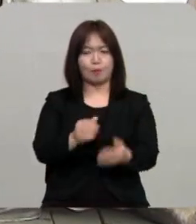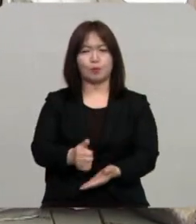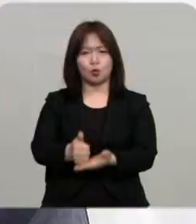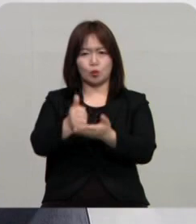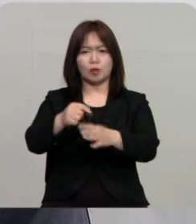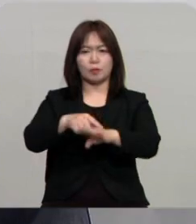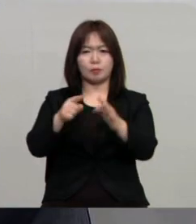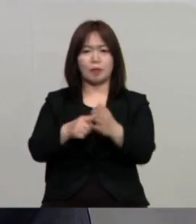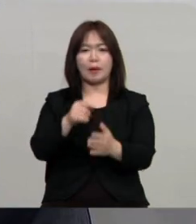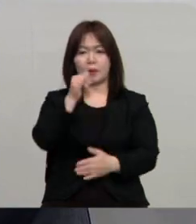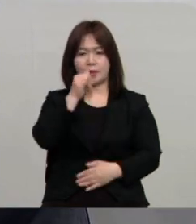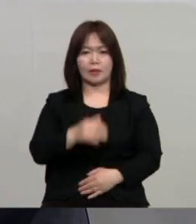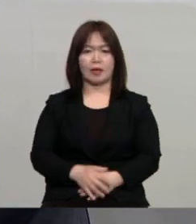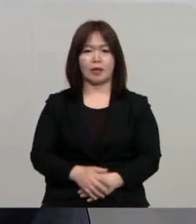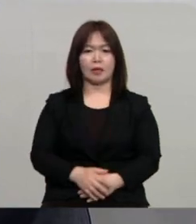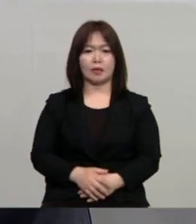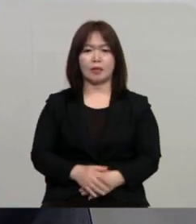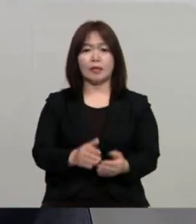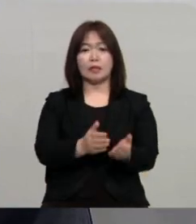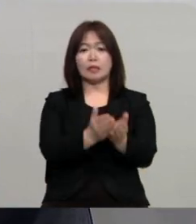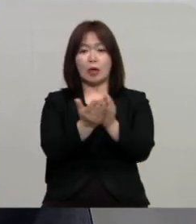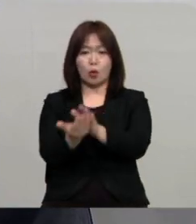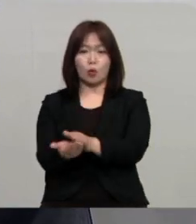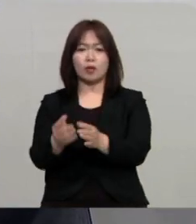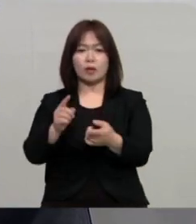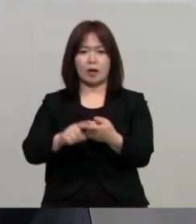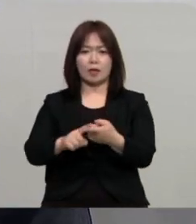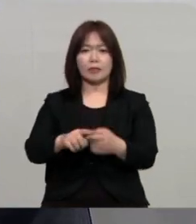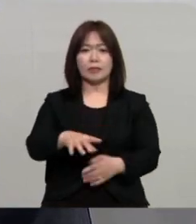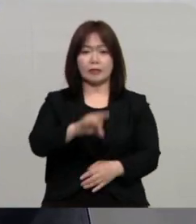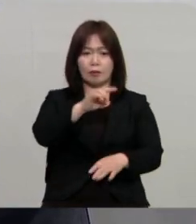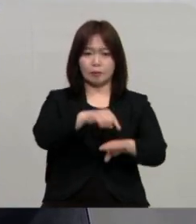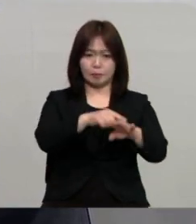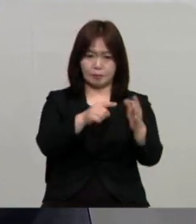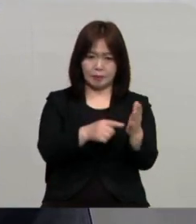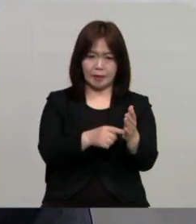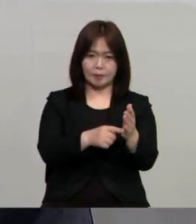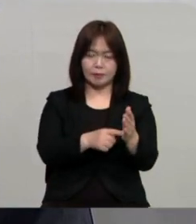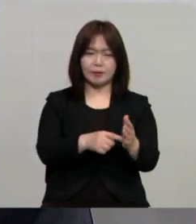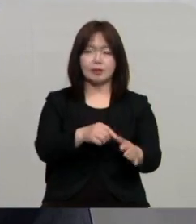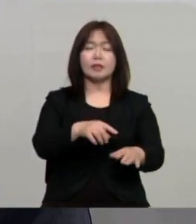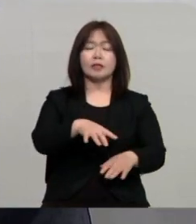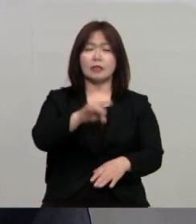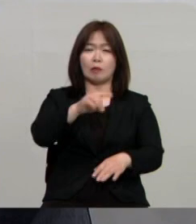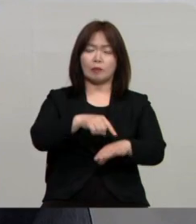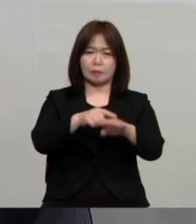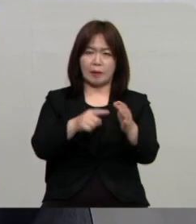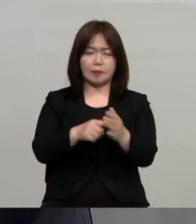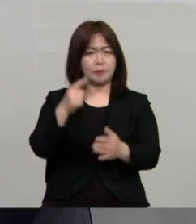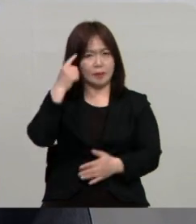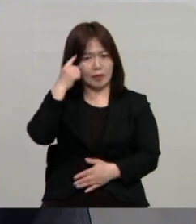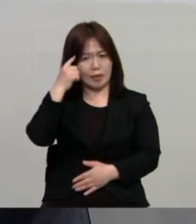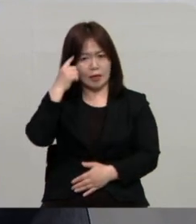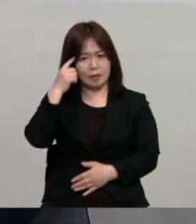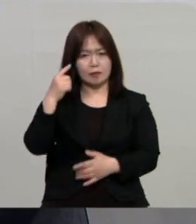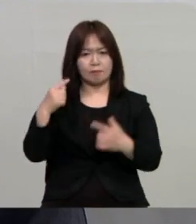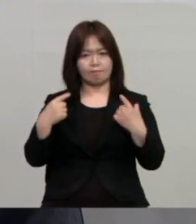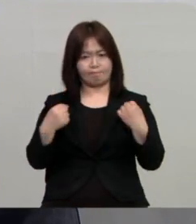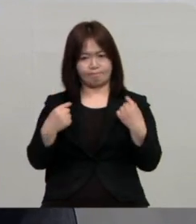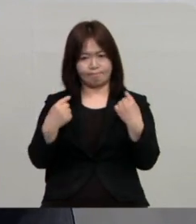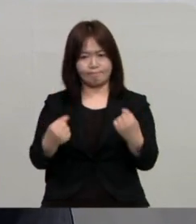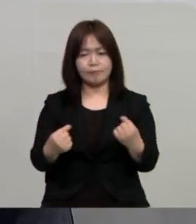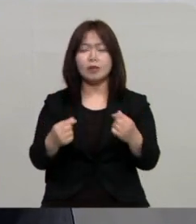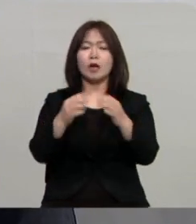있습니다. 그만큼 세월호 참사에 대한 초기의 마음, 초기에 가졌던 생각이 지금까지도 우리 전주